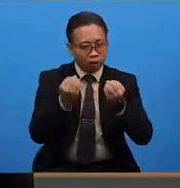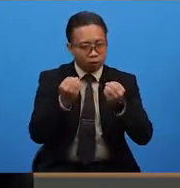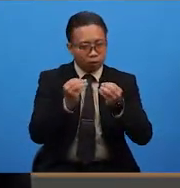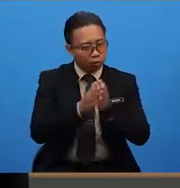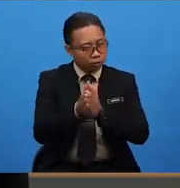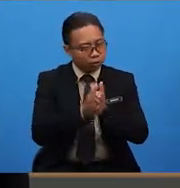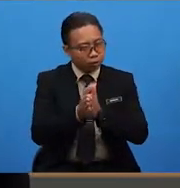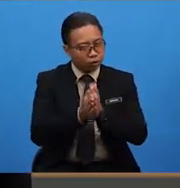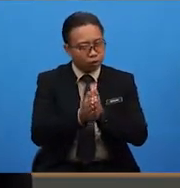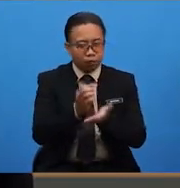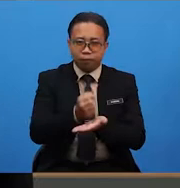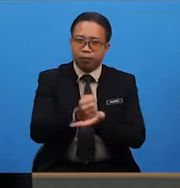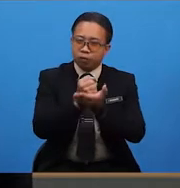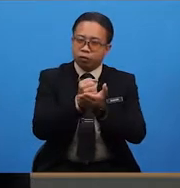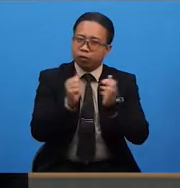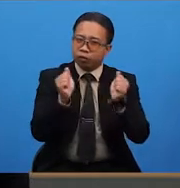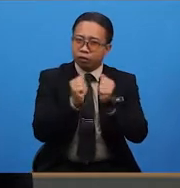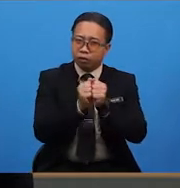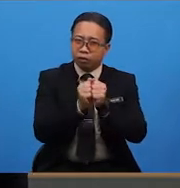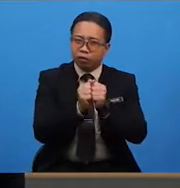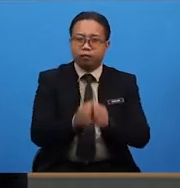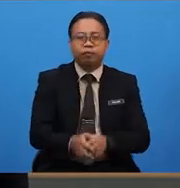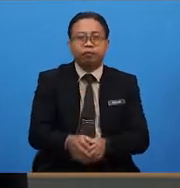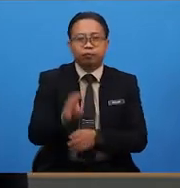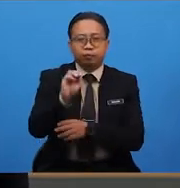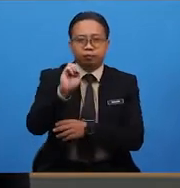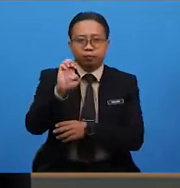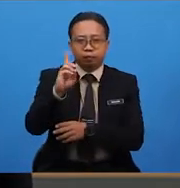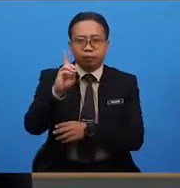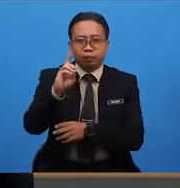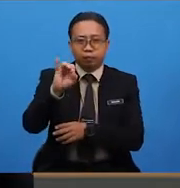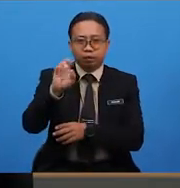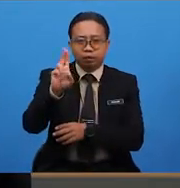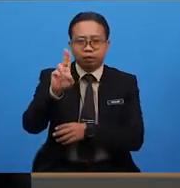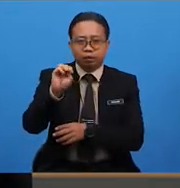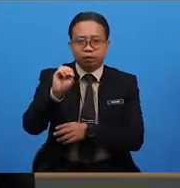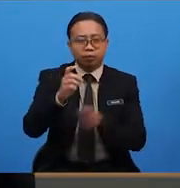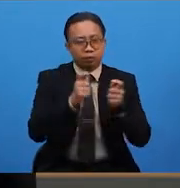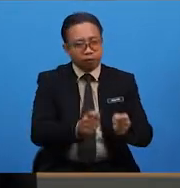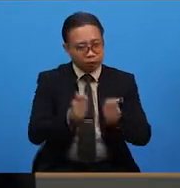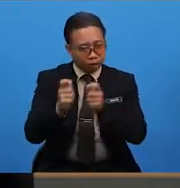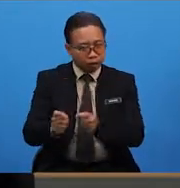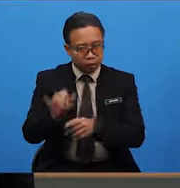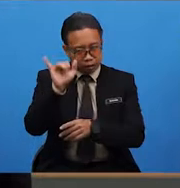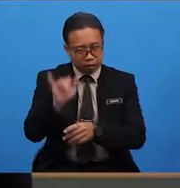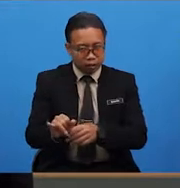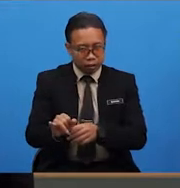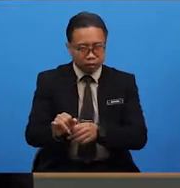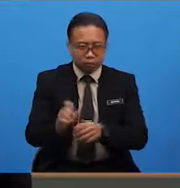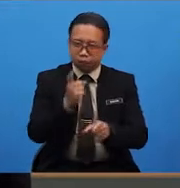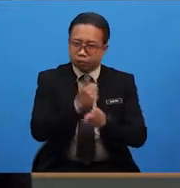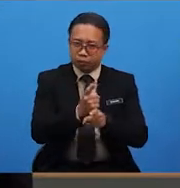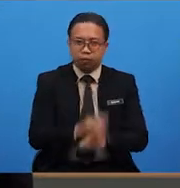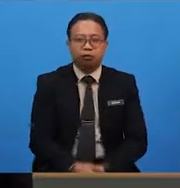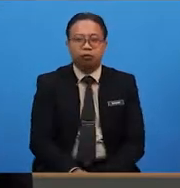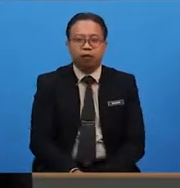kerajinan dibantu pula dengan media-media state teknik yang bersesuaian yang berkaitan